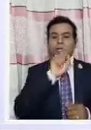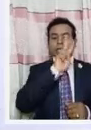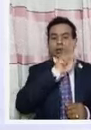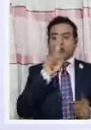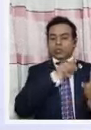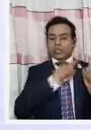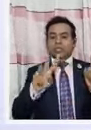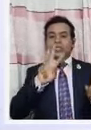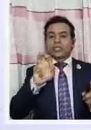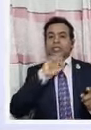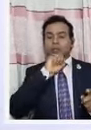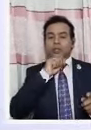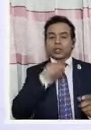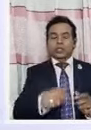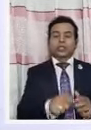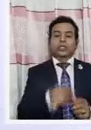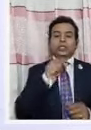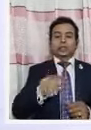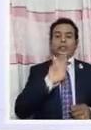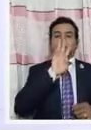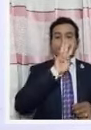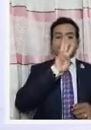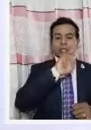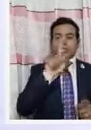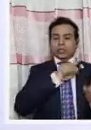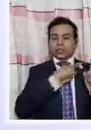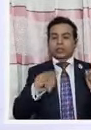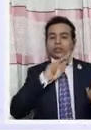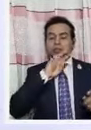24 ঘন্টায় যারা মৃত্যুবরণ করেছেন তাদের বয়স বিভাজনে